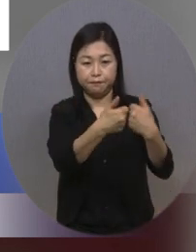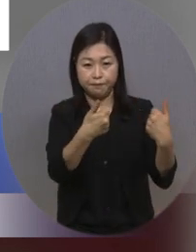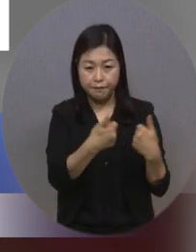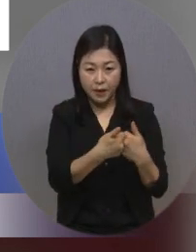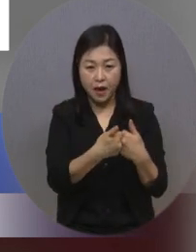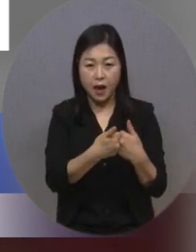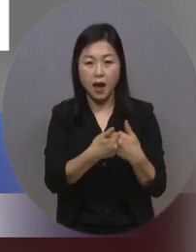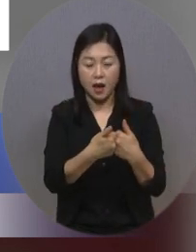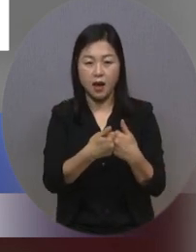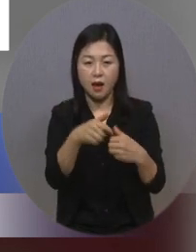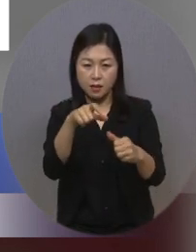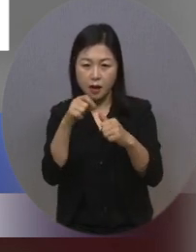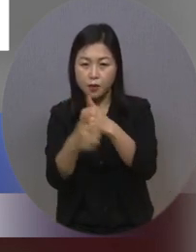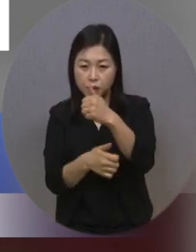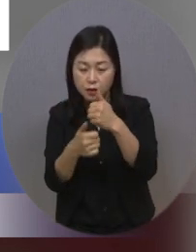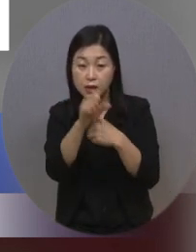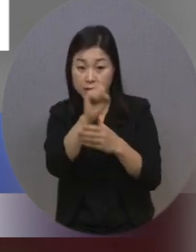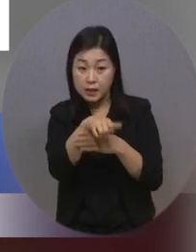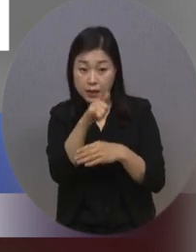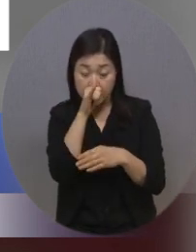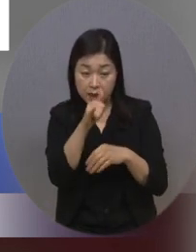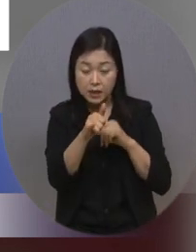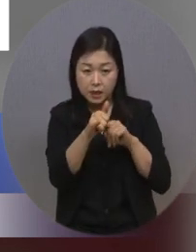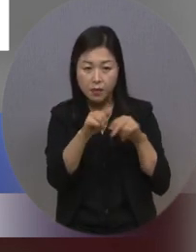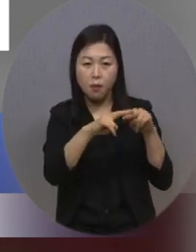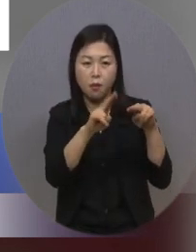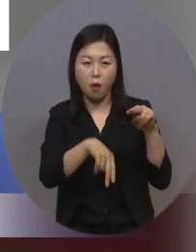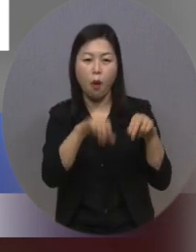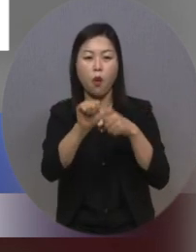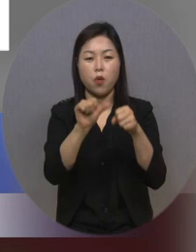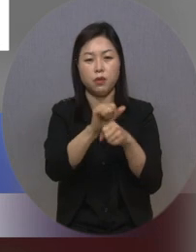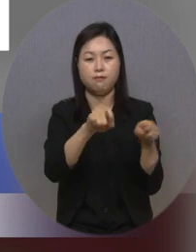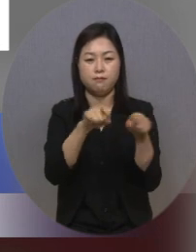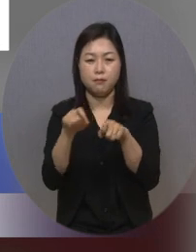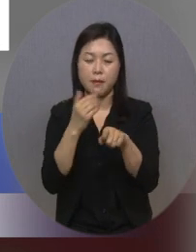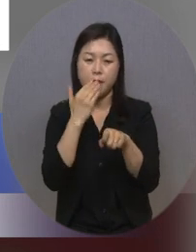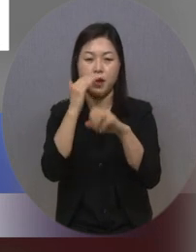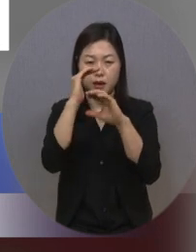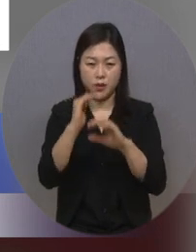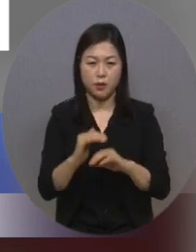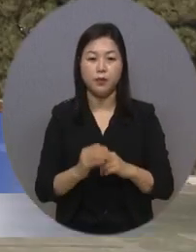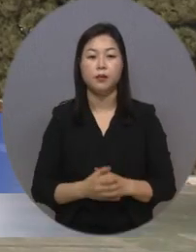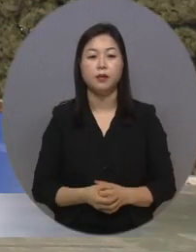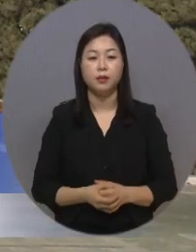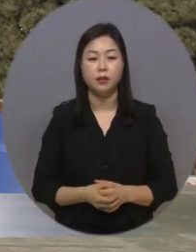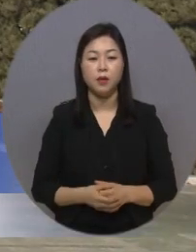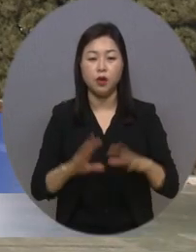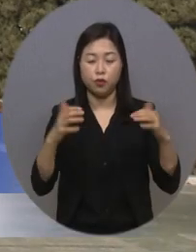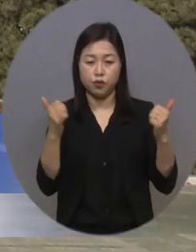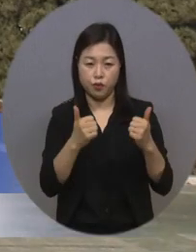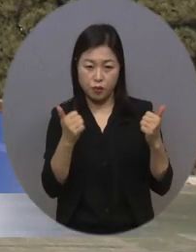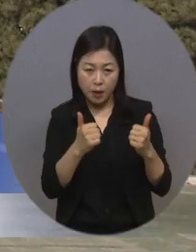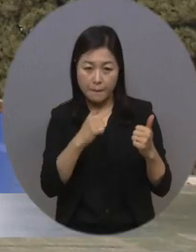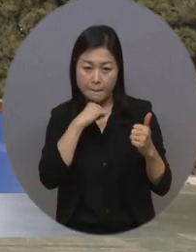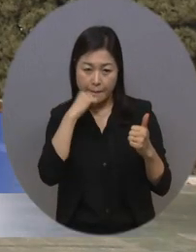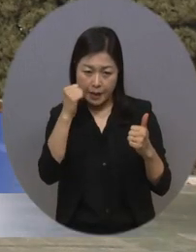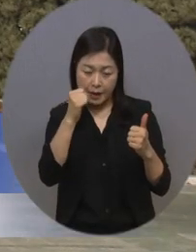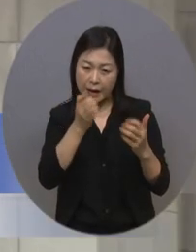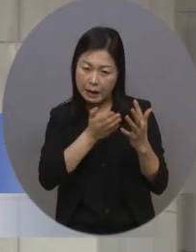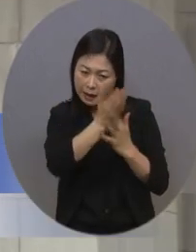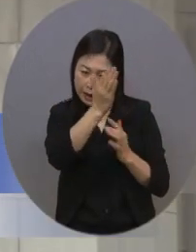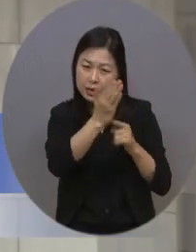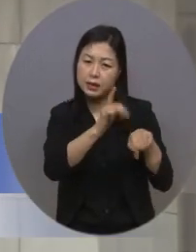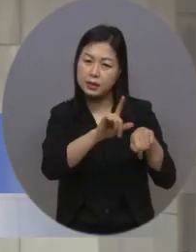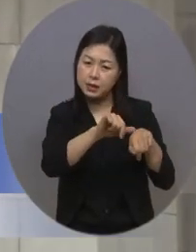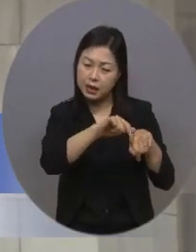인사위원회의 승인이 있을 경우 정년을 5년간 연장토록하는 내용입니다. 이 국회 본회의 통과까지는 다소